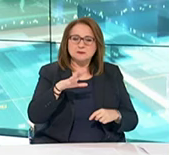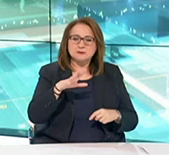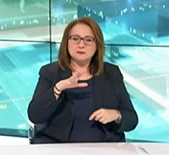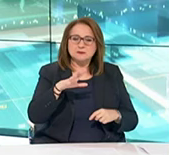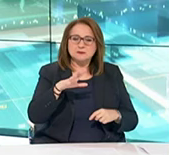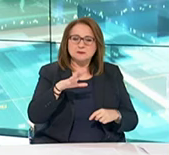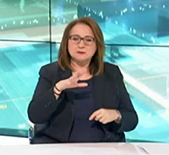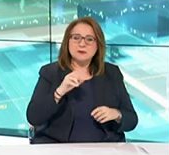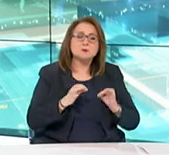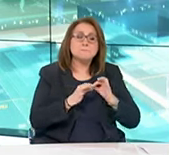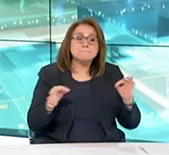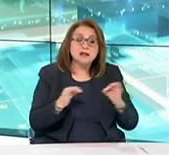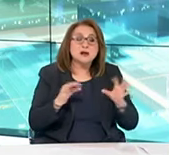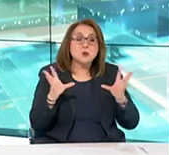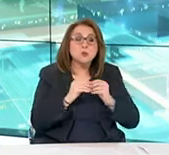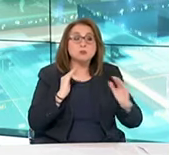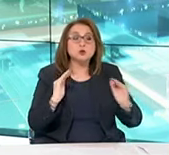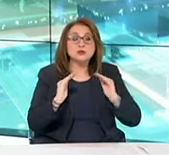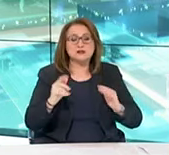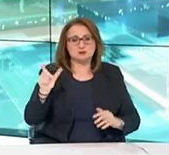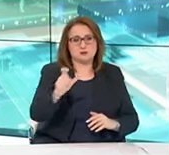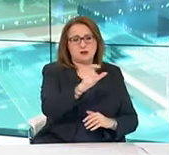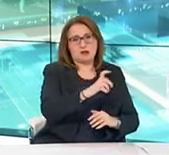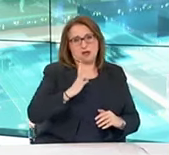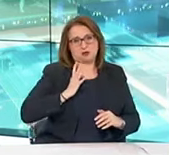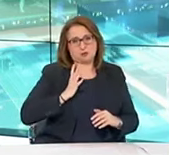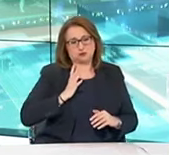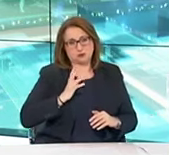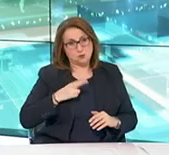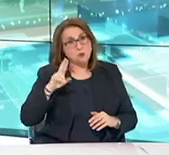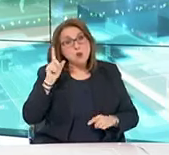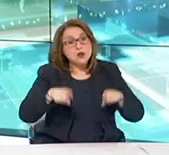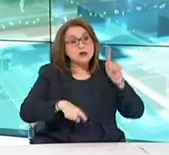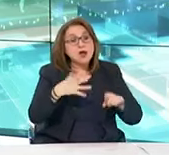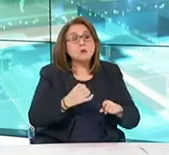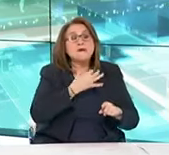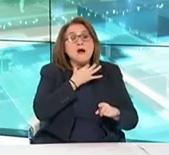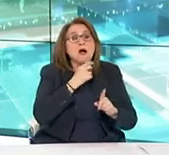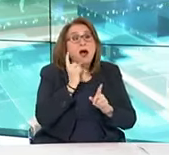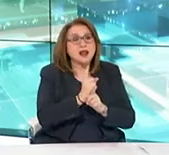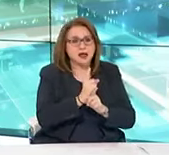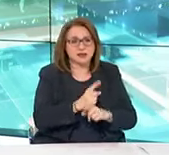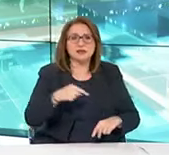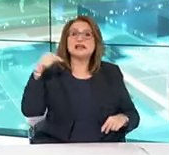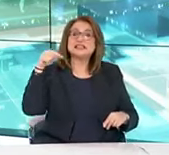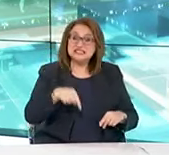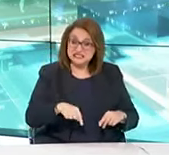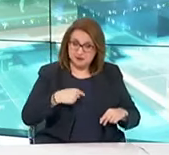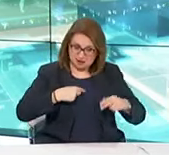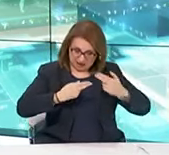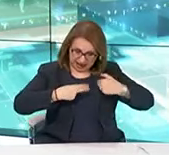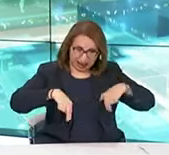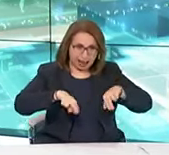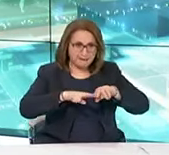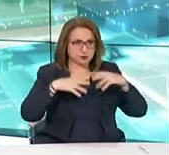ανθρώπους μας και ειδικά όσους έχουν ανάγκη. Σήμερα και μετά από ομόφωνη εισήγηση της